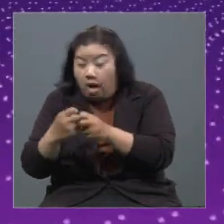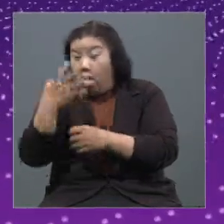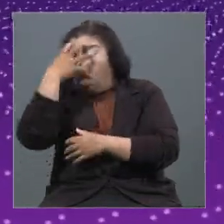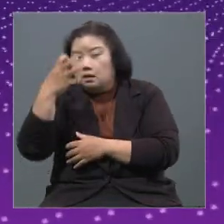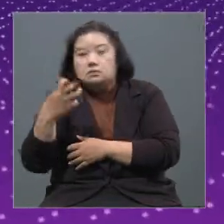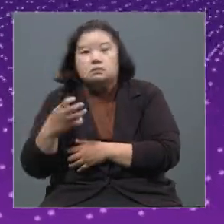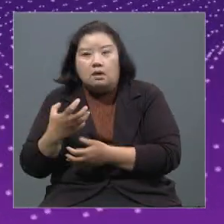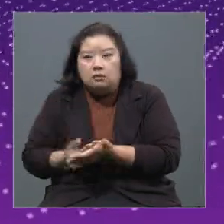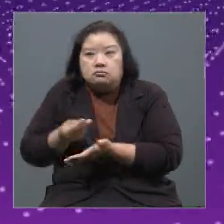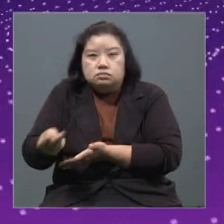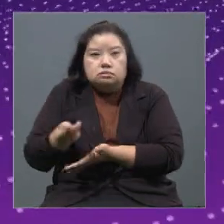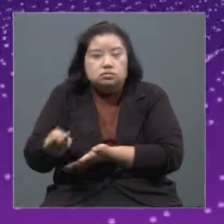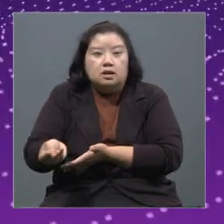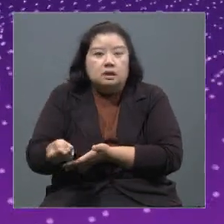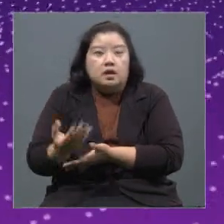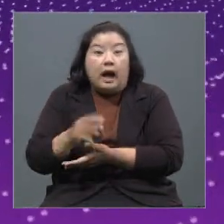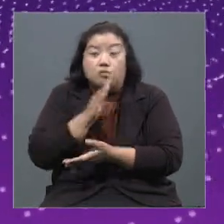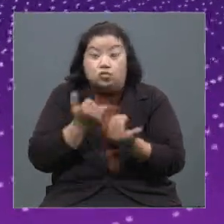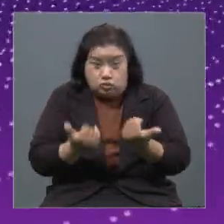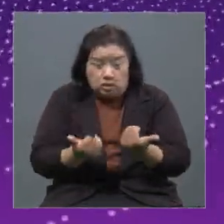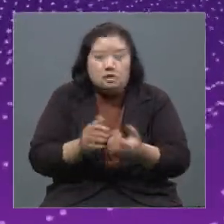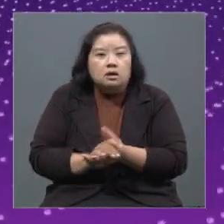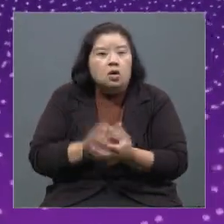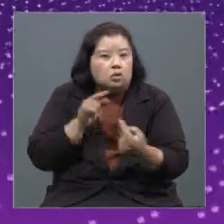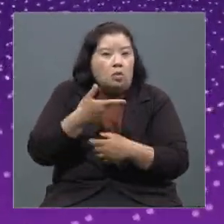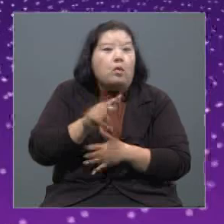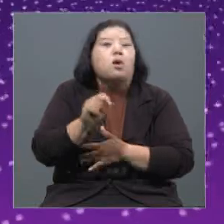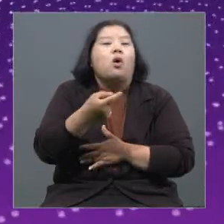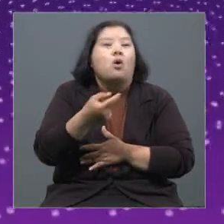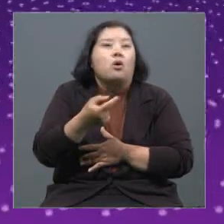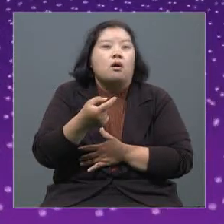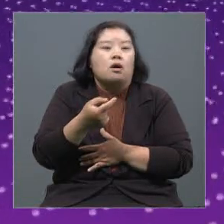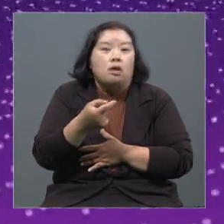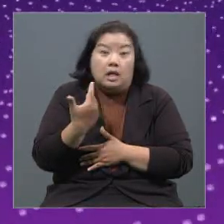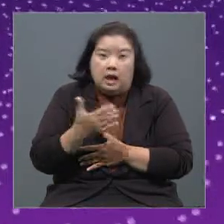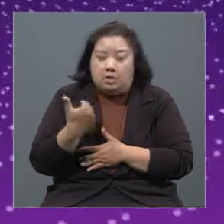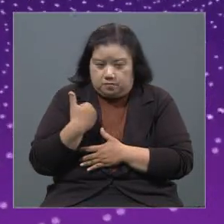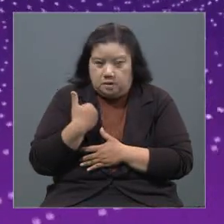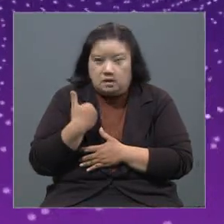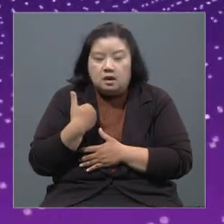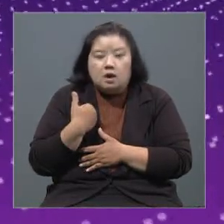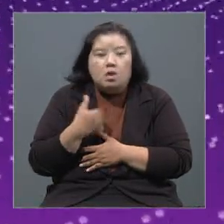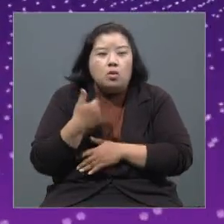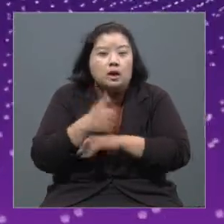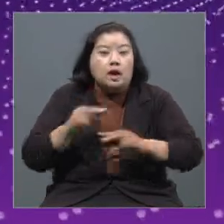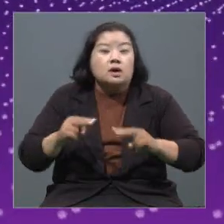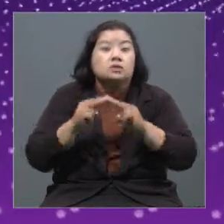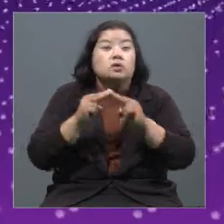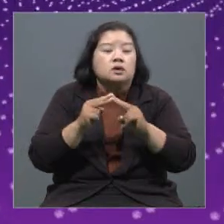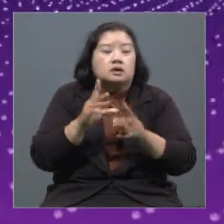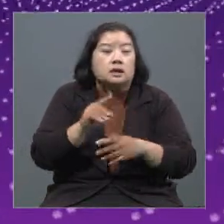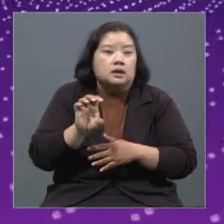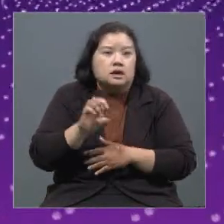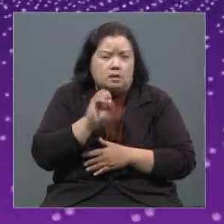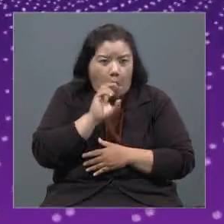ขึ้นเพราะว่าถ้าเป็นไปตามกฎหมายณทุกวันนี้คือกฎหมายของปปงเนี่ยนะฮรัฐมนตรีกระทรวงดีท่านบอกเลยเร็วสุดนะ 3ปี